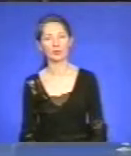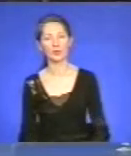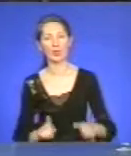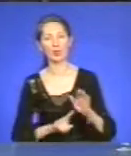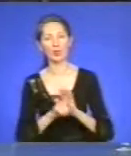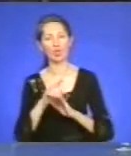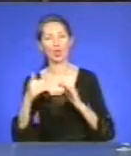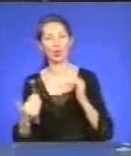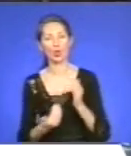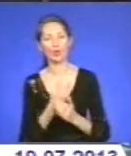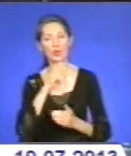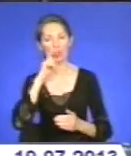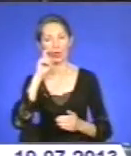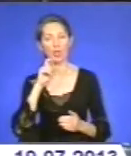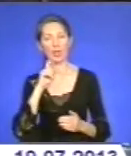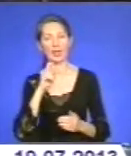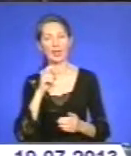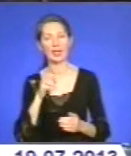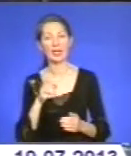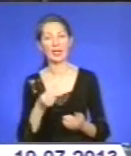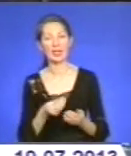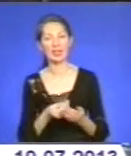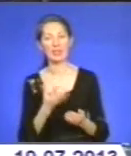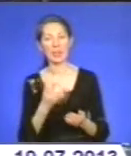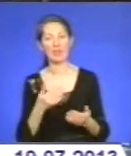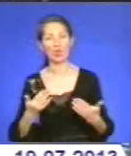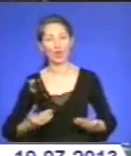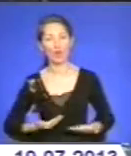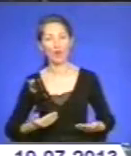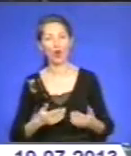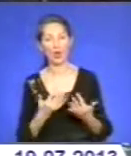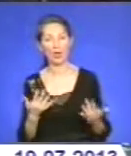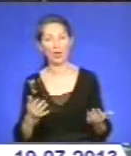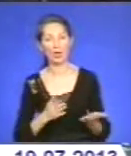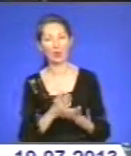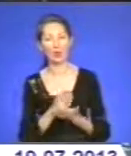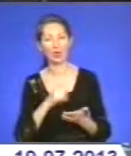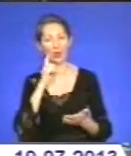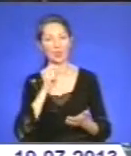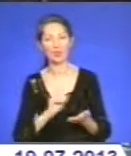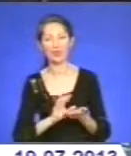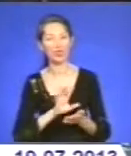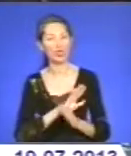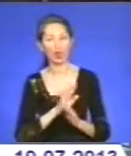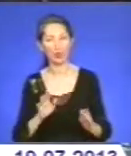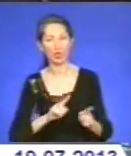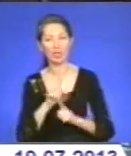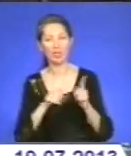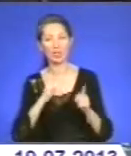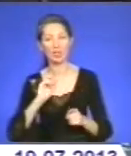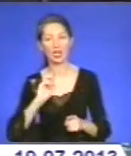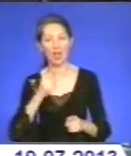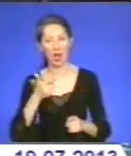Спочатку до новин з України. Тарифи на житлово-комунальні послуги в Україні підвищуватися не будуть. Реформування